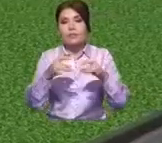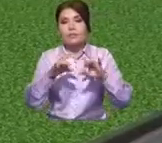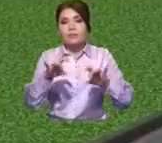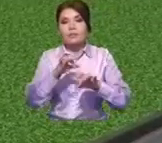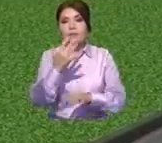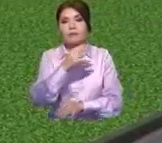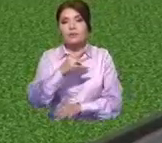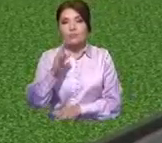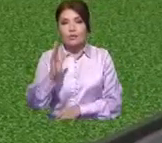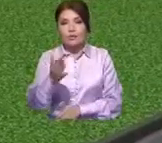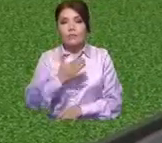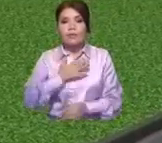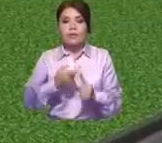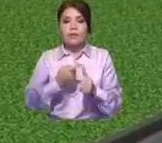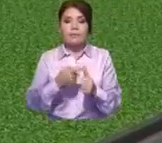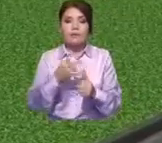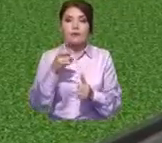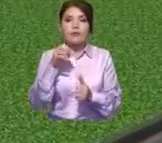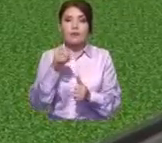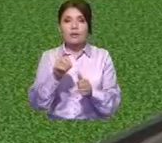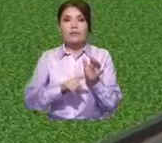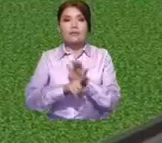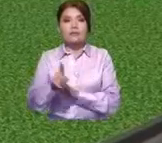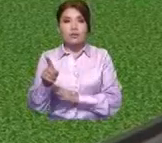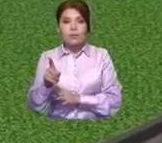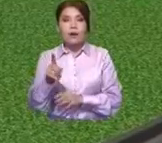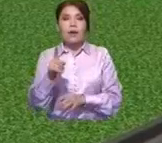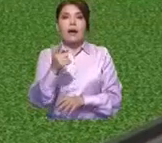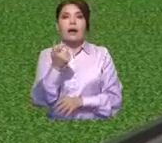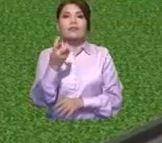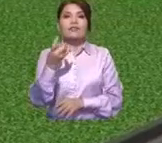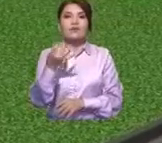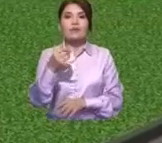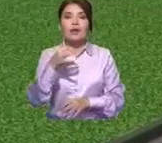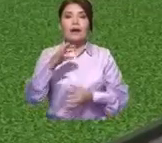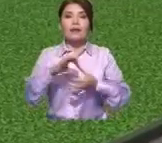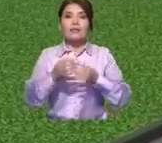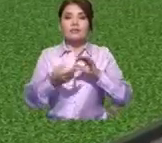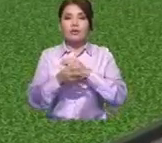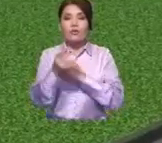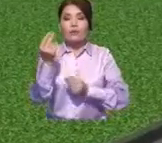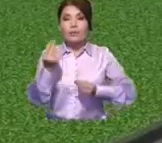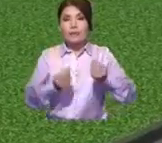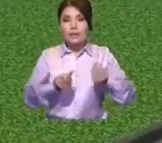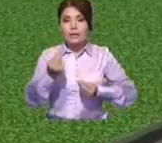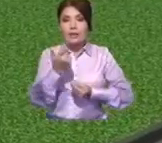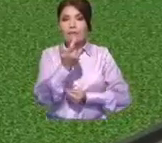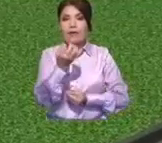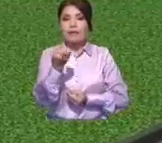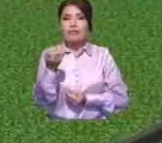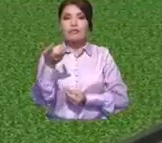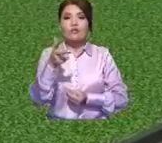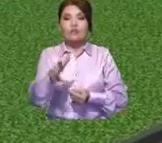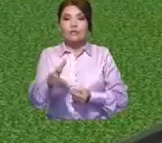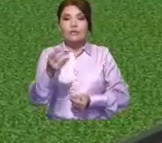минут айдары. Менің атым Нұрлан Нұрыш, біз бастаймыз. Ханчжоуда өтіп жатқан Азия пара ойындарында VL 3 санатында